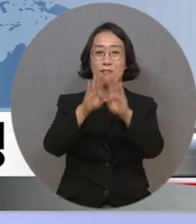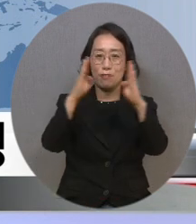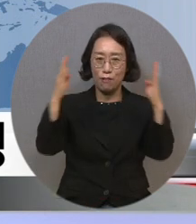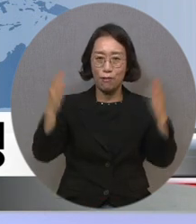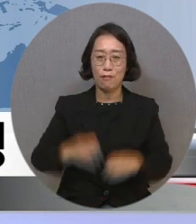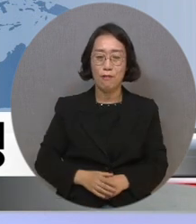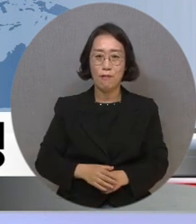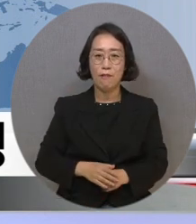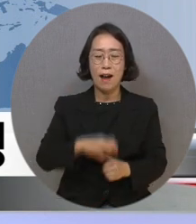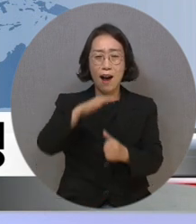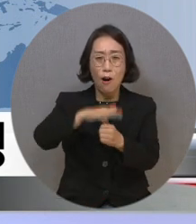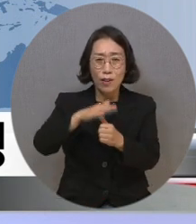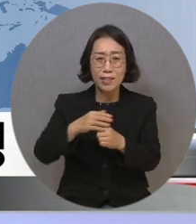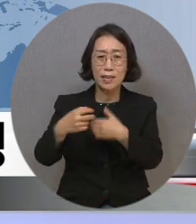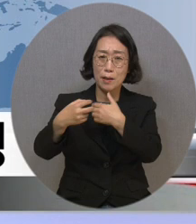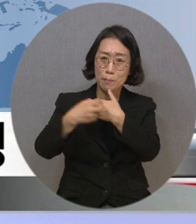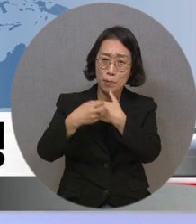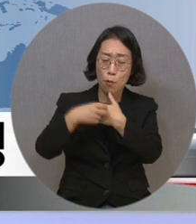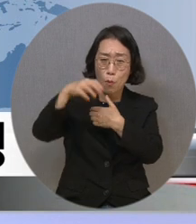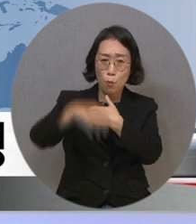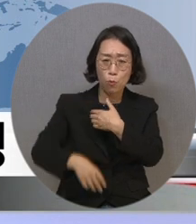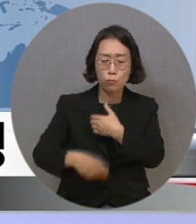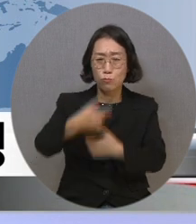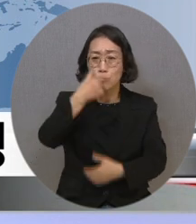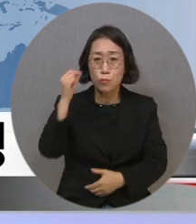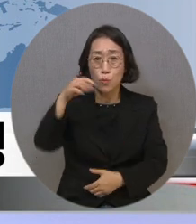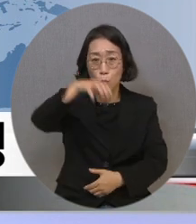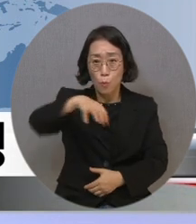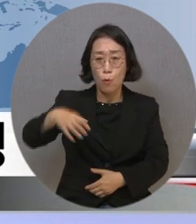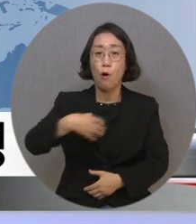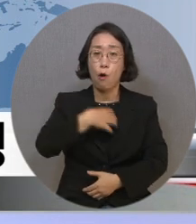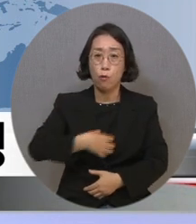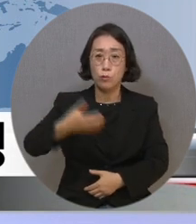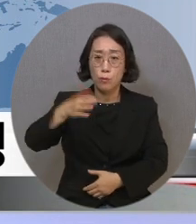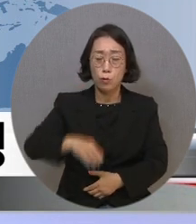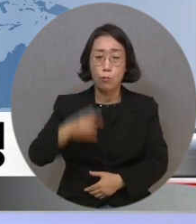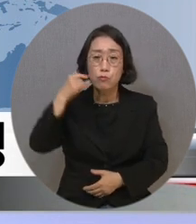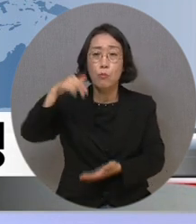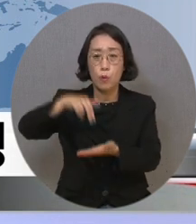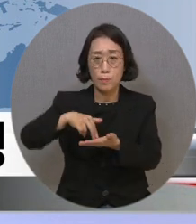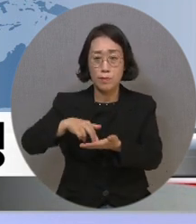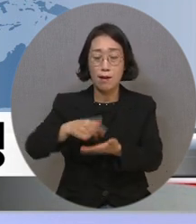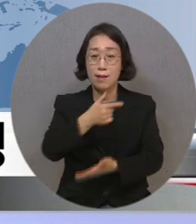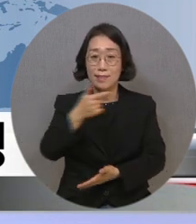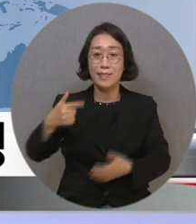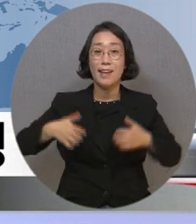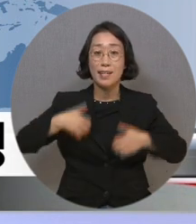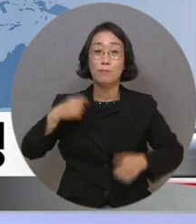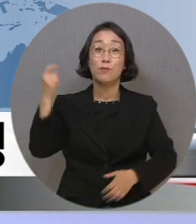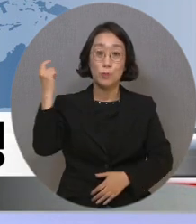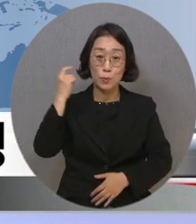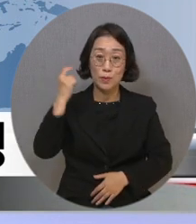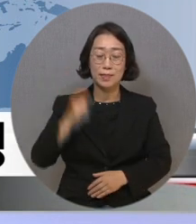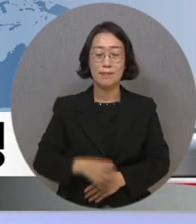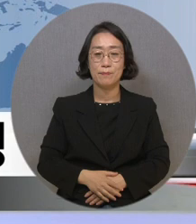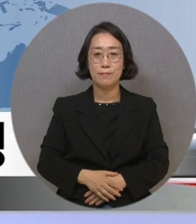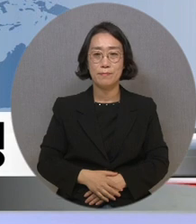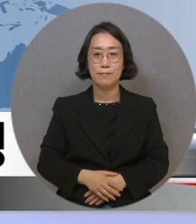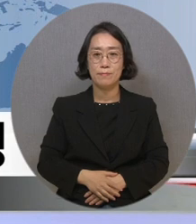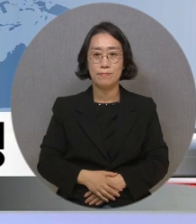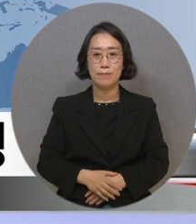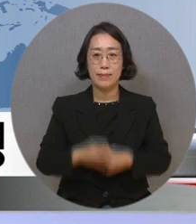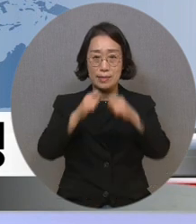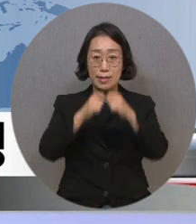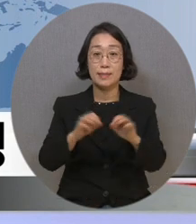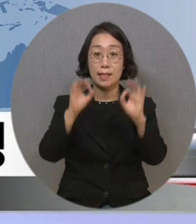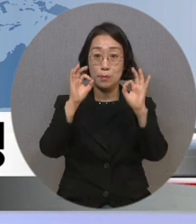소아 진료 공백에 대한 우려가 커지고 있는 가운데 아이가 있는 부모라면 참 반가울 수밖에 없는 소식인데요. 유재니